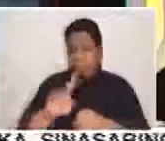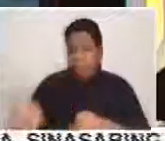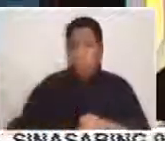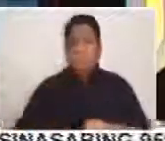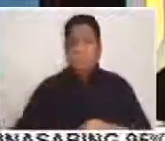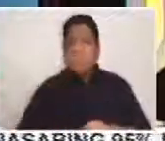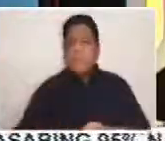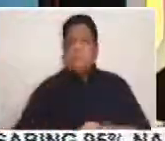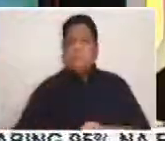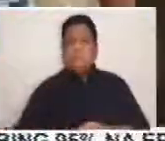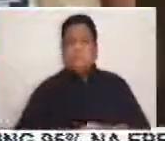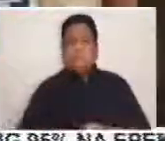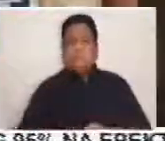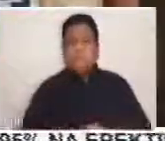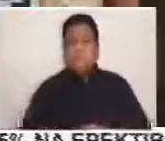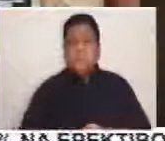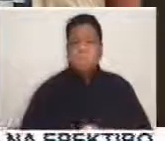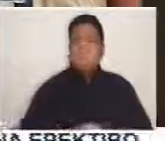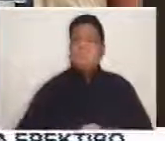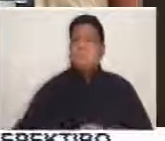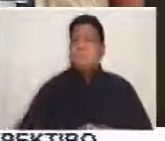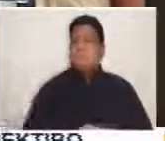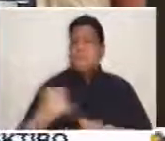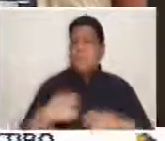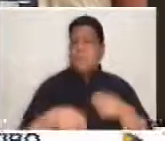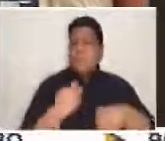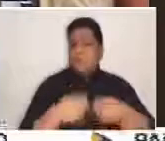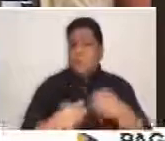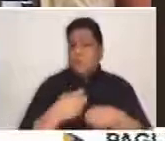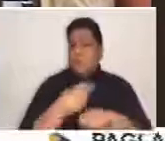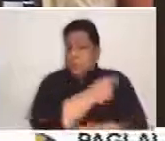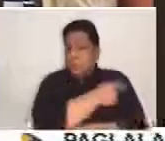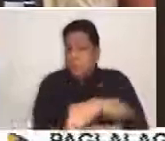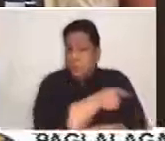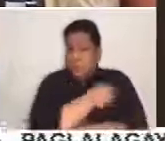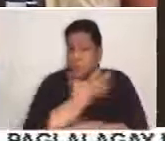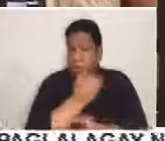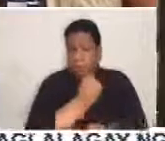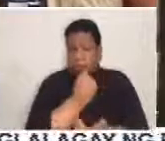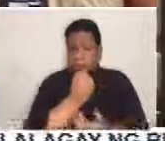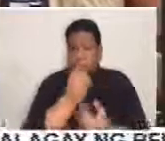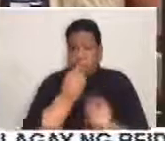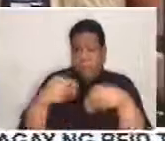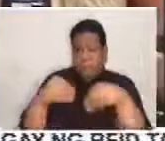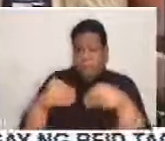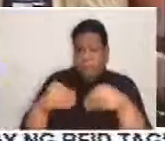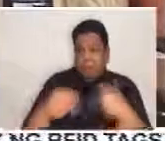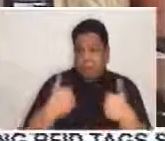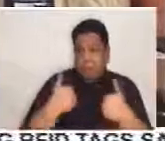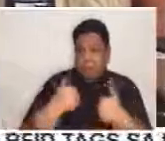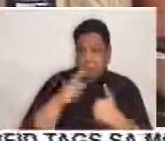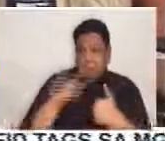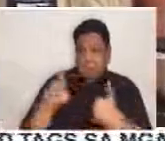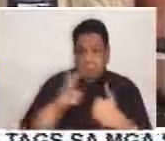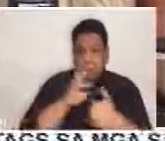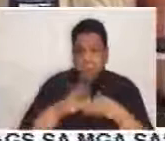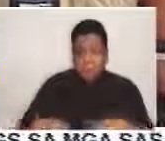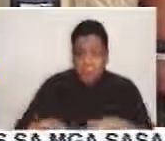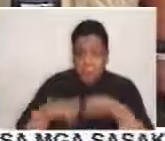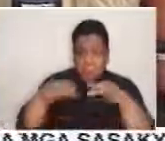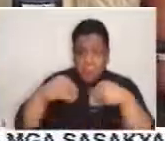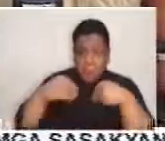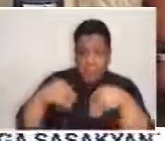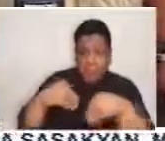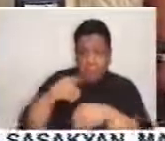Cagayan Valley. Kabilang sa ipapamahagi ng DA ay ang mga binhi ng palay, mais, gulay, fertilizer at mga alagang